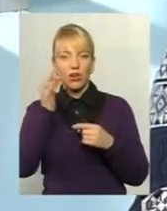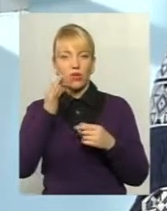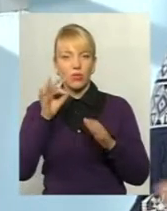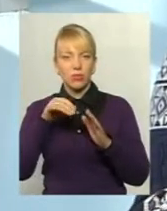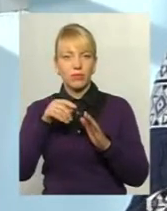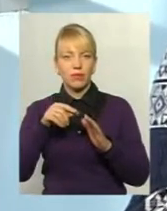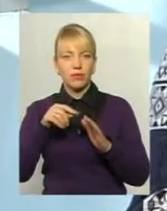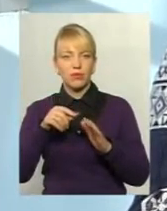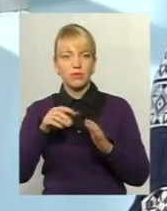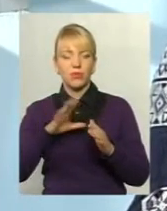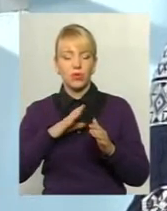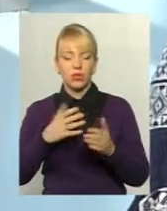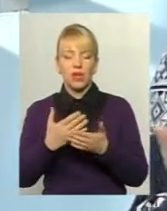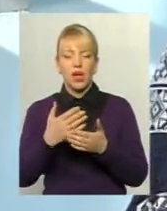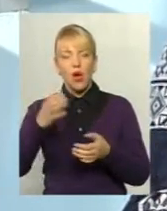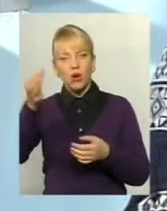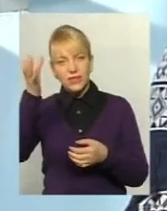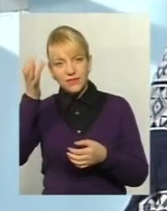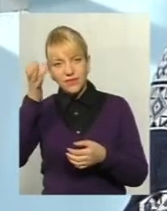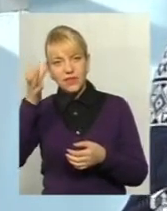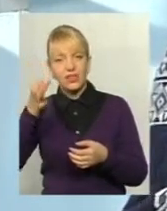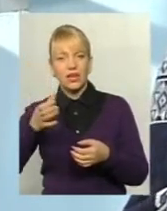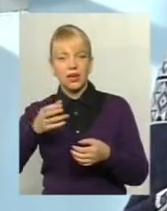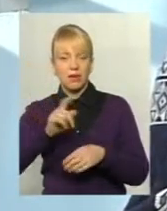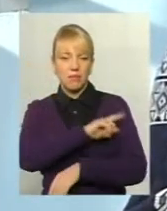віднесені, зокрема, освіта, медицина,